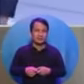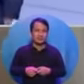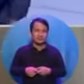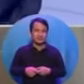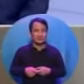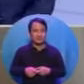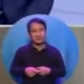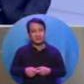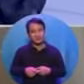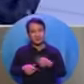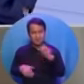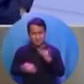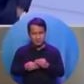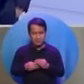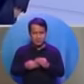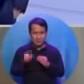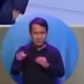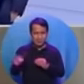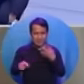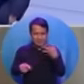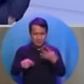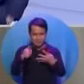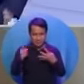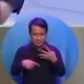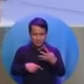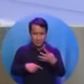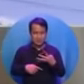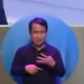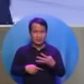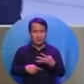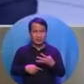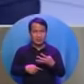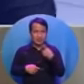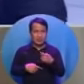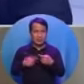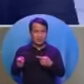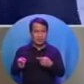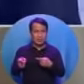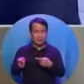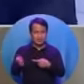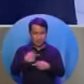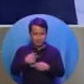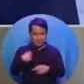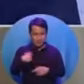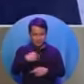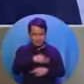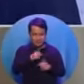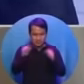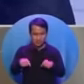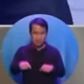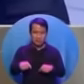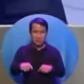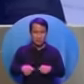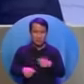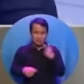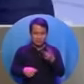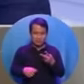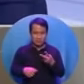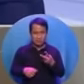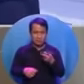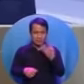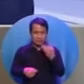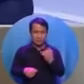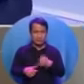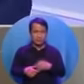Yun! Apat na hoodie! Tingin sa kayo. Kasi ang sinabi nyo sa aming staff, eh, kailangan nyo dalawa lang daw. Eh, ba't